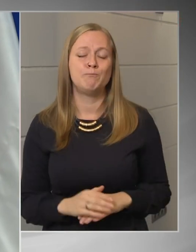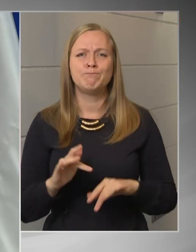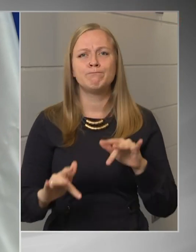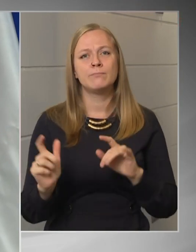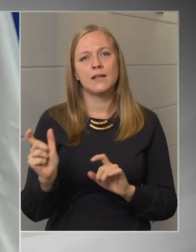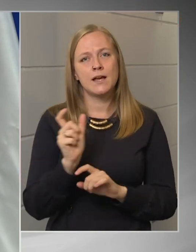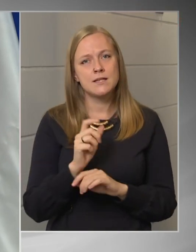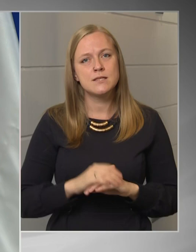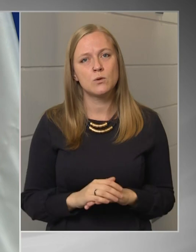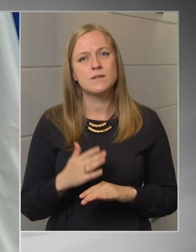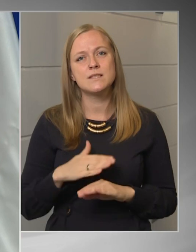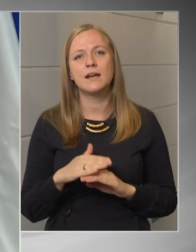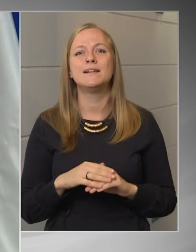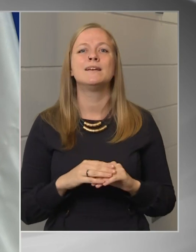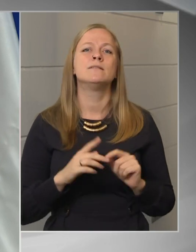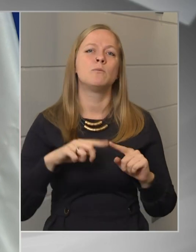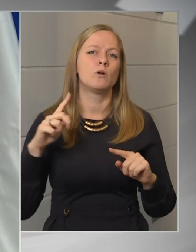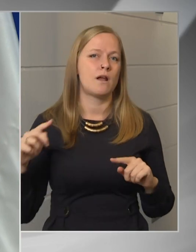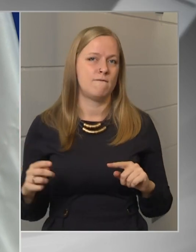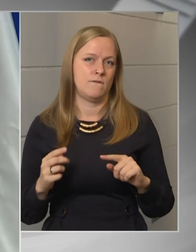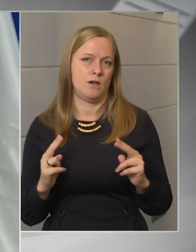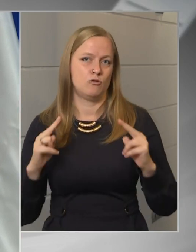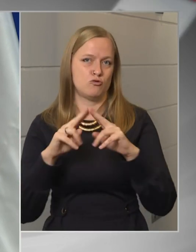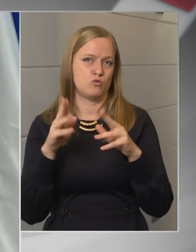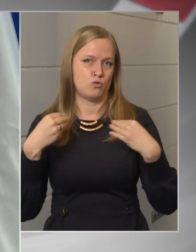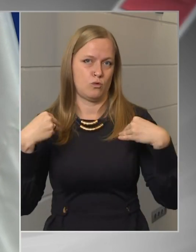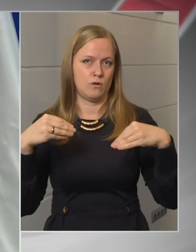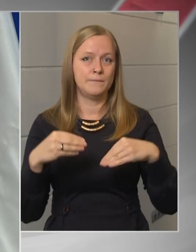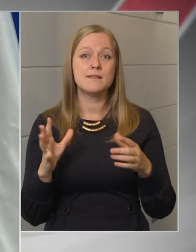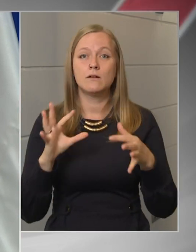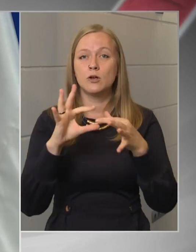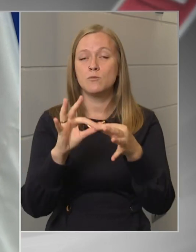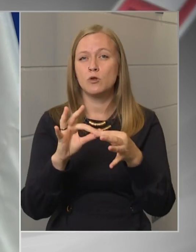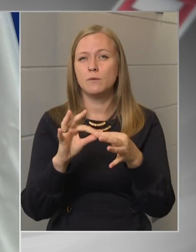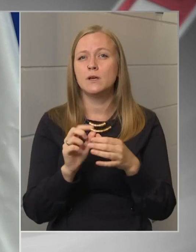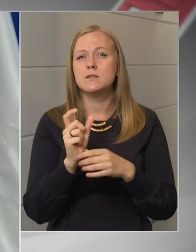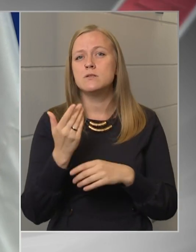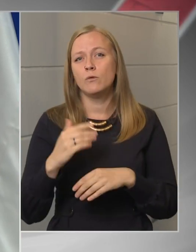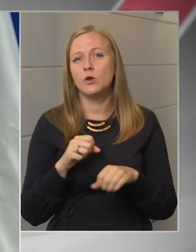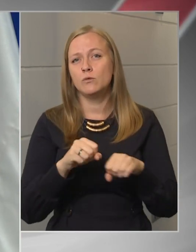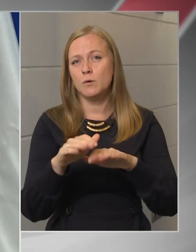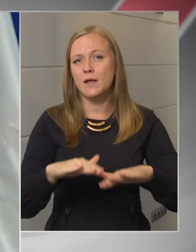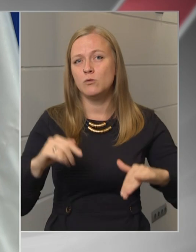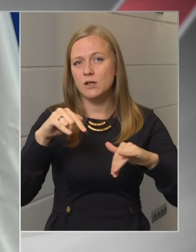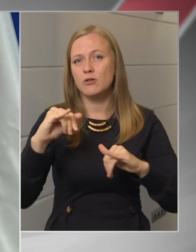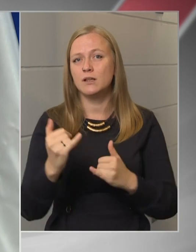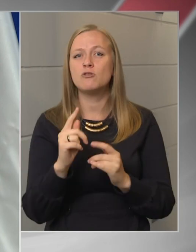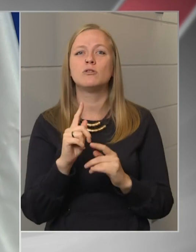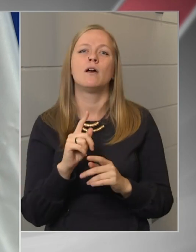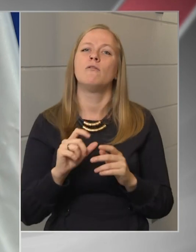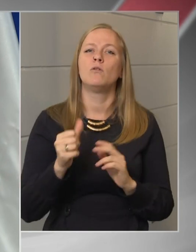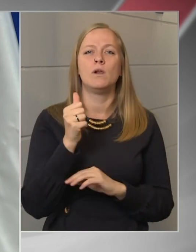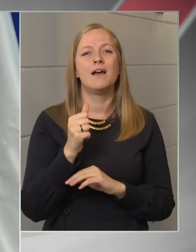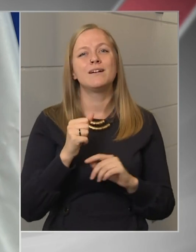néhány szót mindenkelőtt szeretnék a demográfiai csúcsról mondani. Ezzel kapcsolatosan szóba került jön a kormányülésen is, de sokkal inkább a